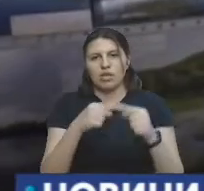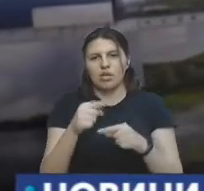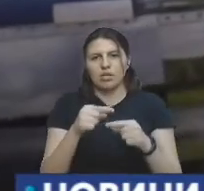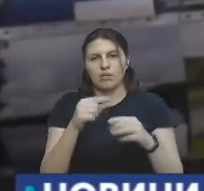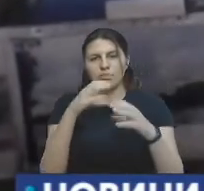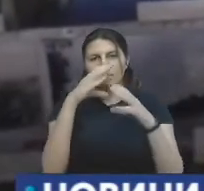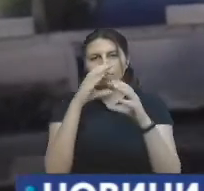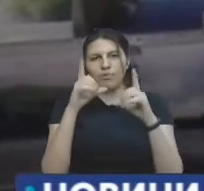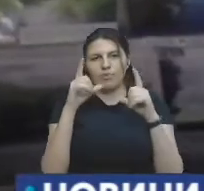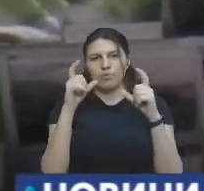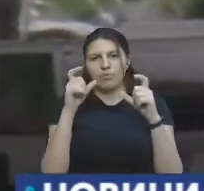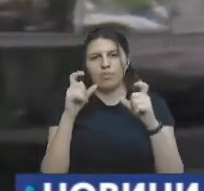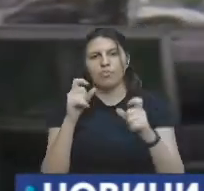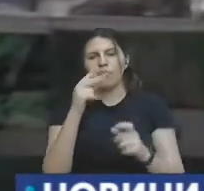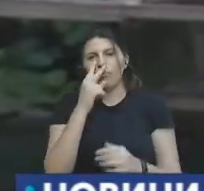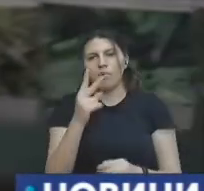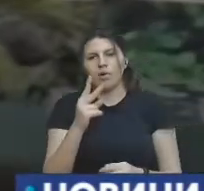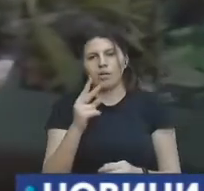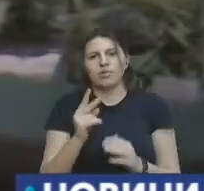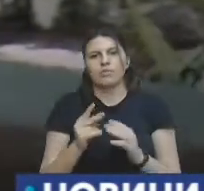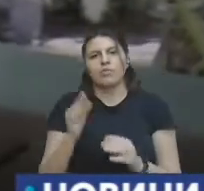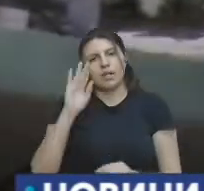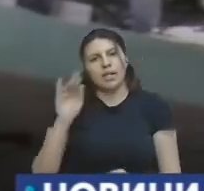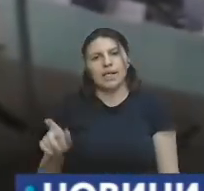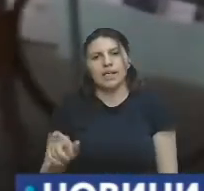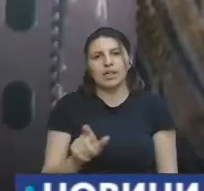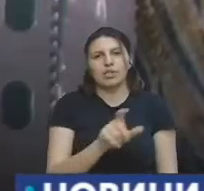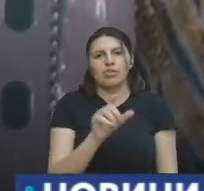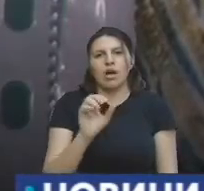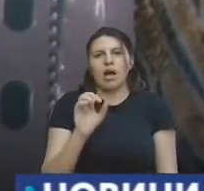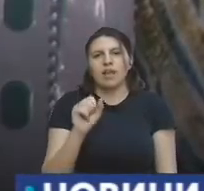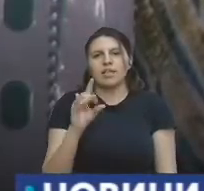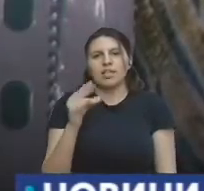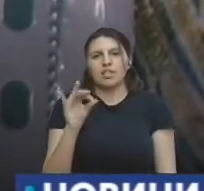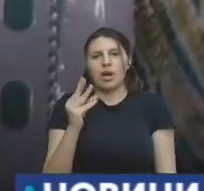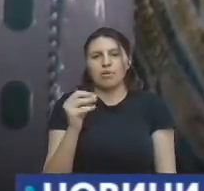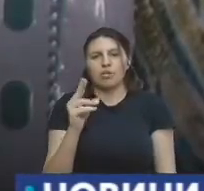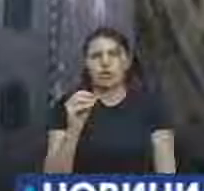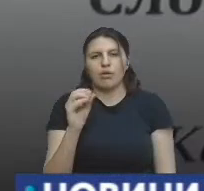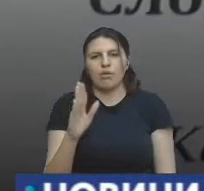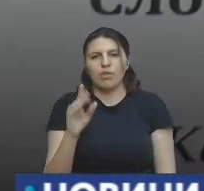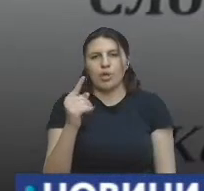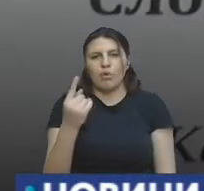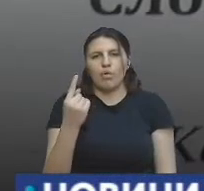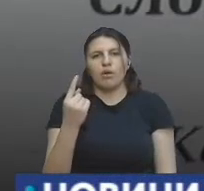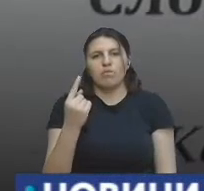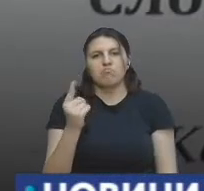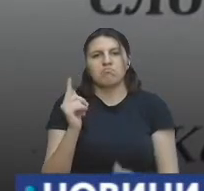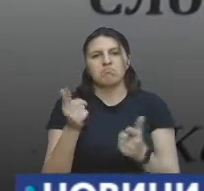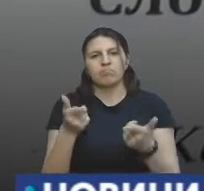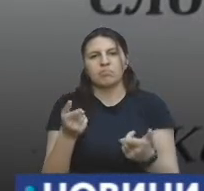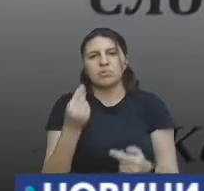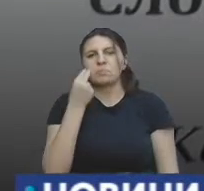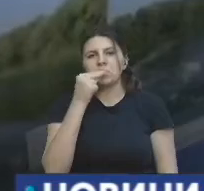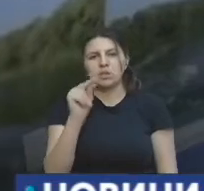якої виріс студент Слов'янського енергобудівного технікуму Андрій Шапошніков. Його світлину визнали найкращою та присудили перше